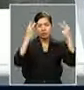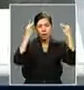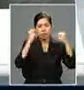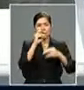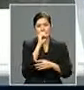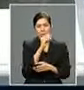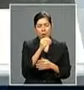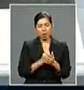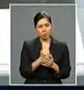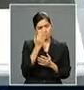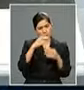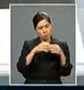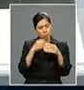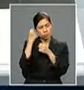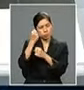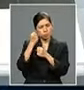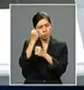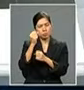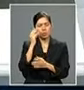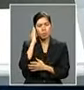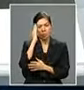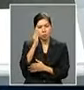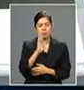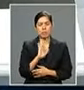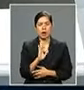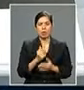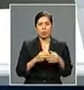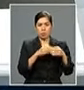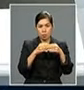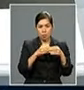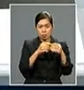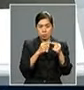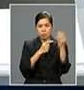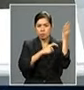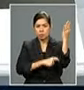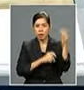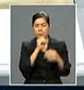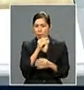ะไม่ให้มีการชุมนุมในวันพรุ่งนี้ขณะที่ชาวสวนยางเองยืนยันว่าพรุ่งนี้